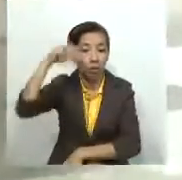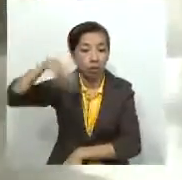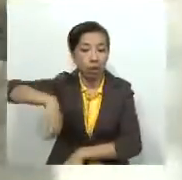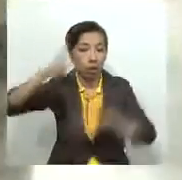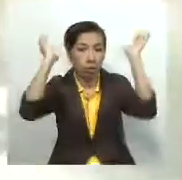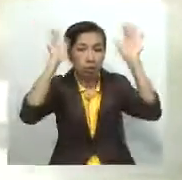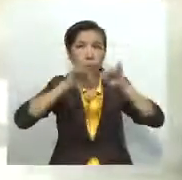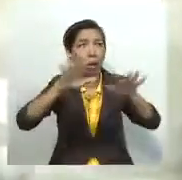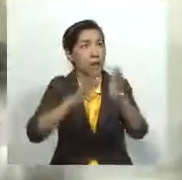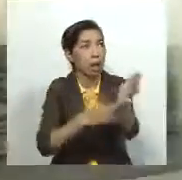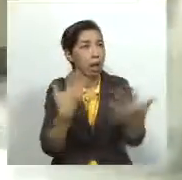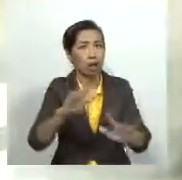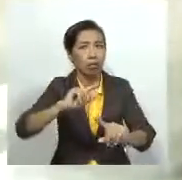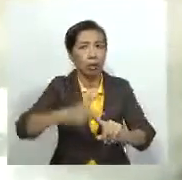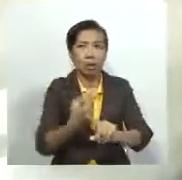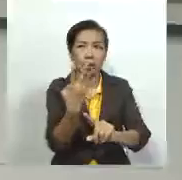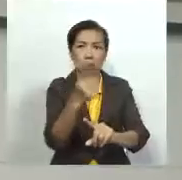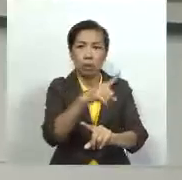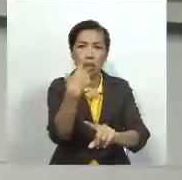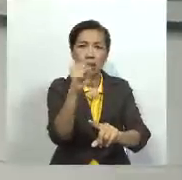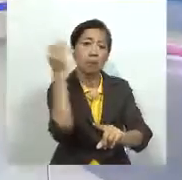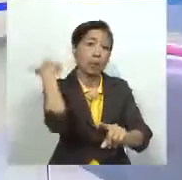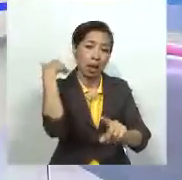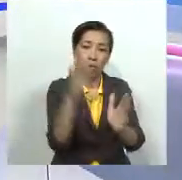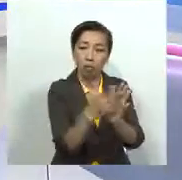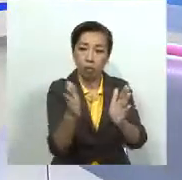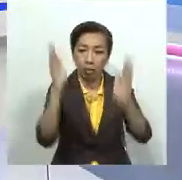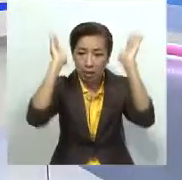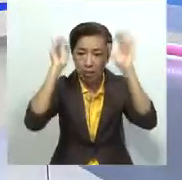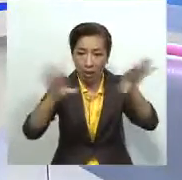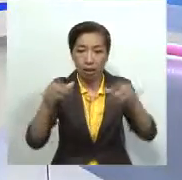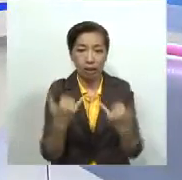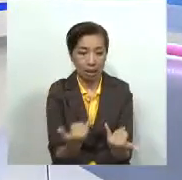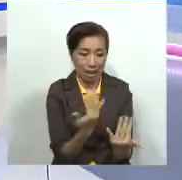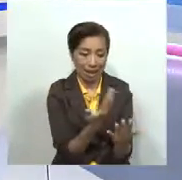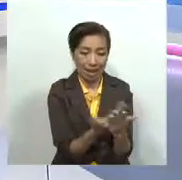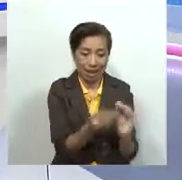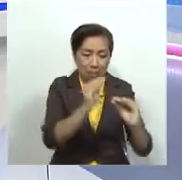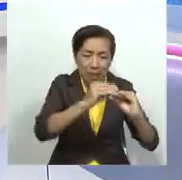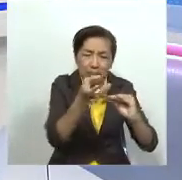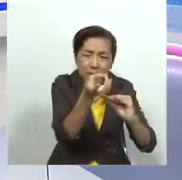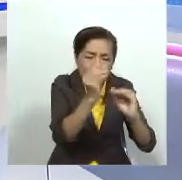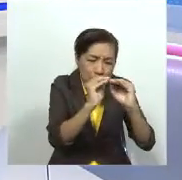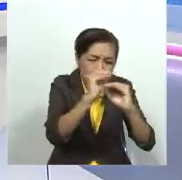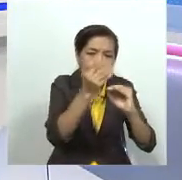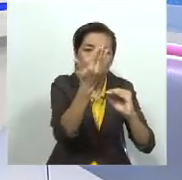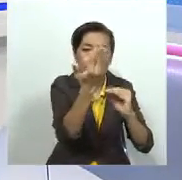ช่วงวันที่10กว่า10เมษายนที่ผ่านมาแล้วก็รอบนี้เนี่ยจะใช้ราคานี้ค่อยๆปรับ